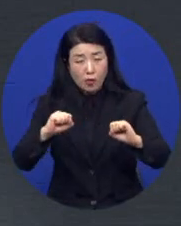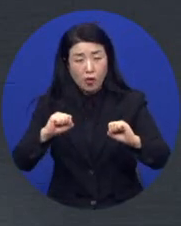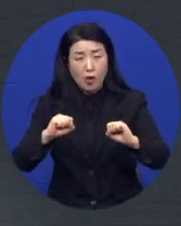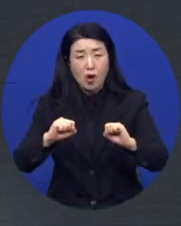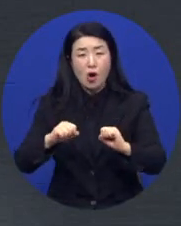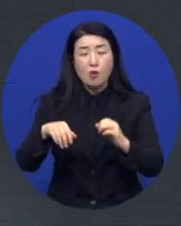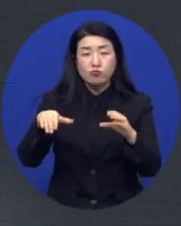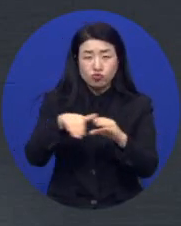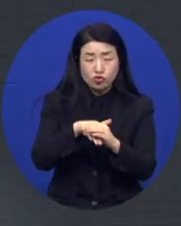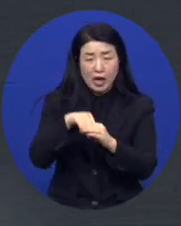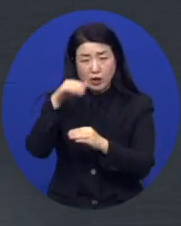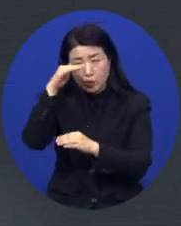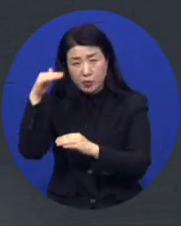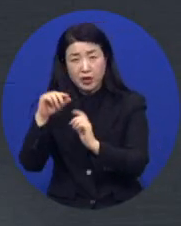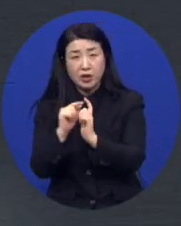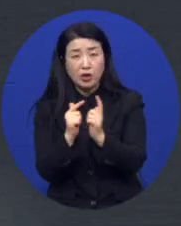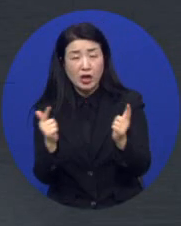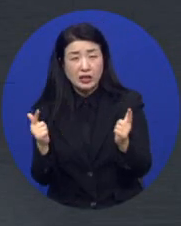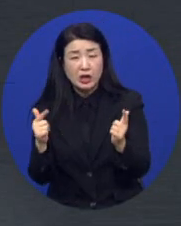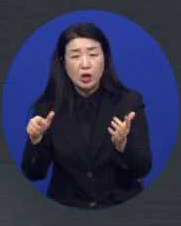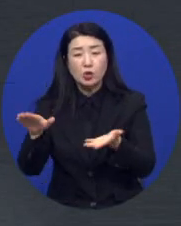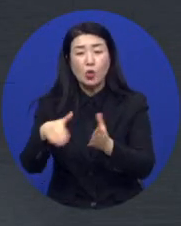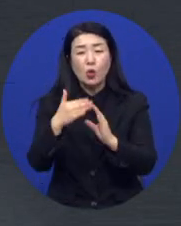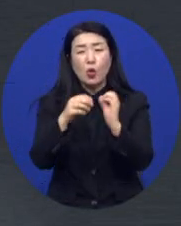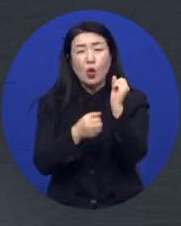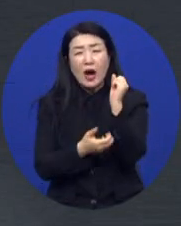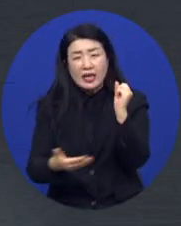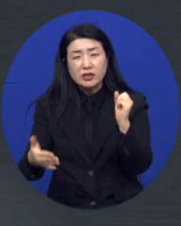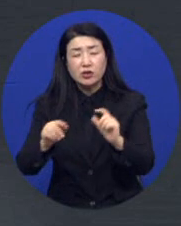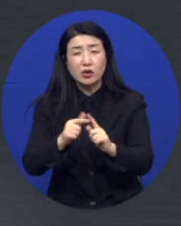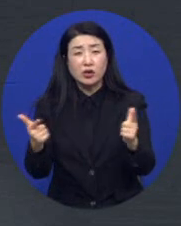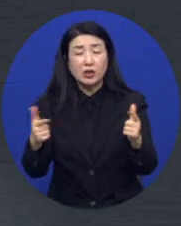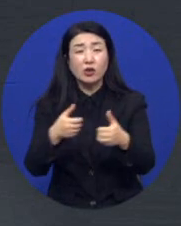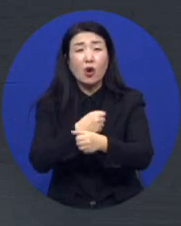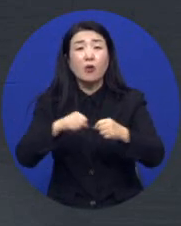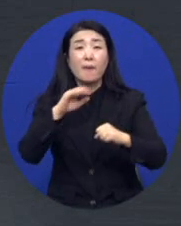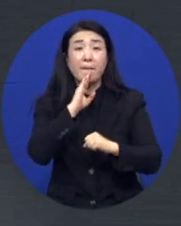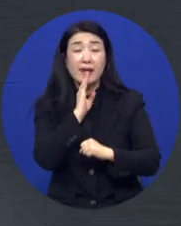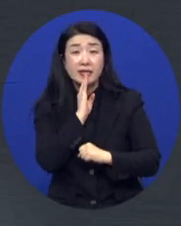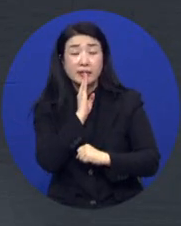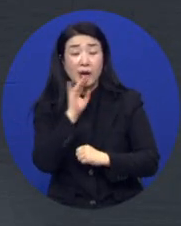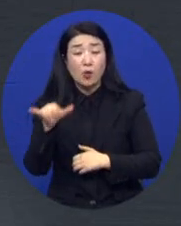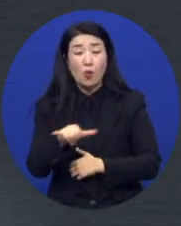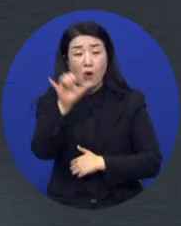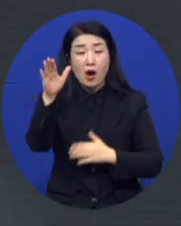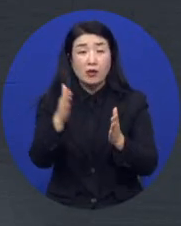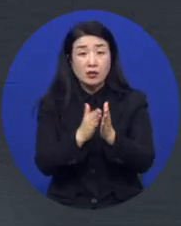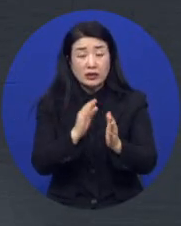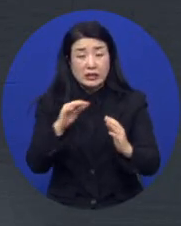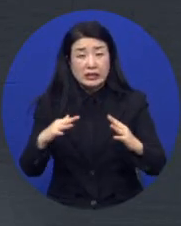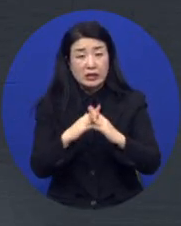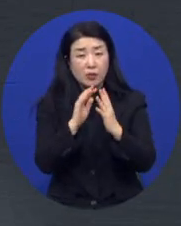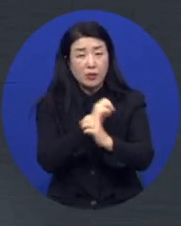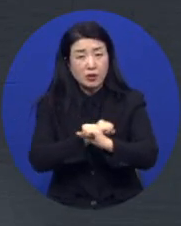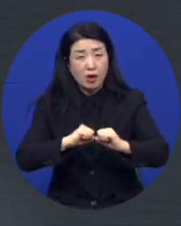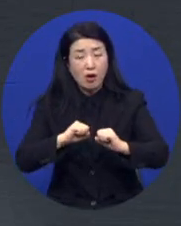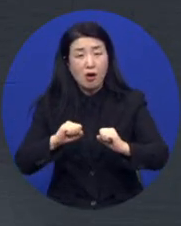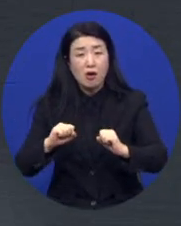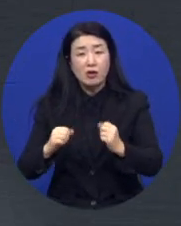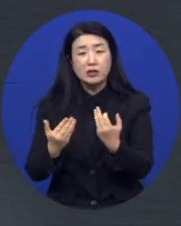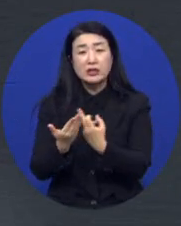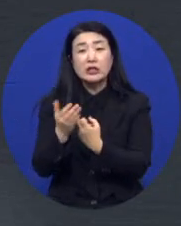문화와 쇼핑 등 전면시설과 도로와 하천까지 포함돼 넓어졌지만 공항시설 면적은 제주공항과